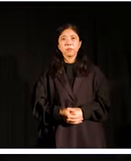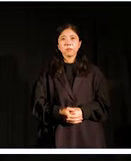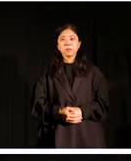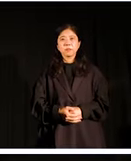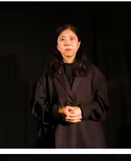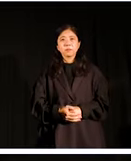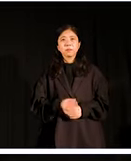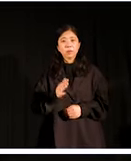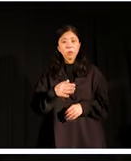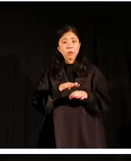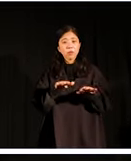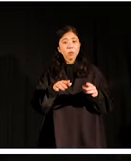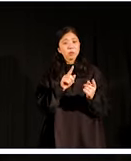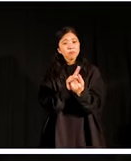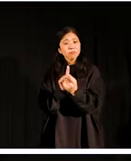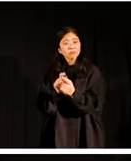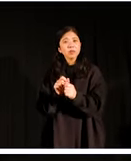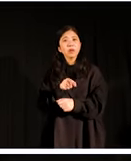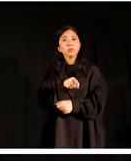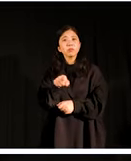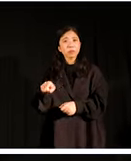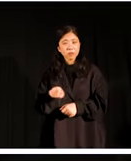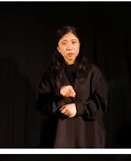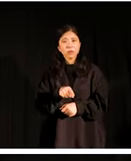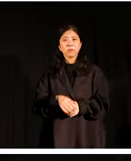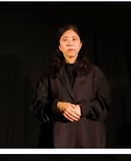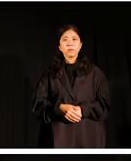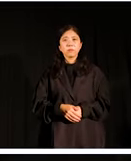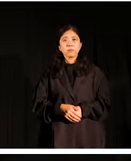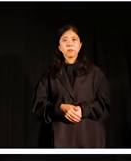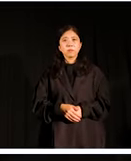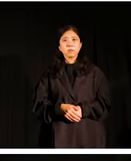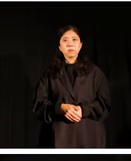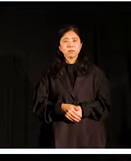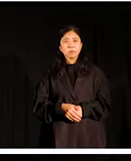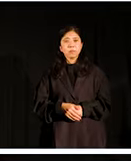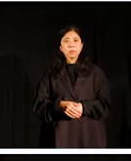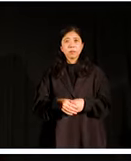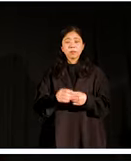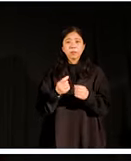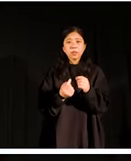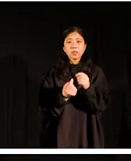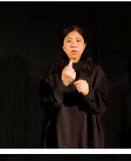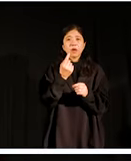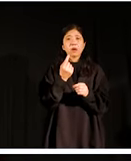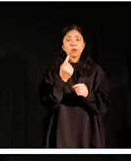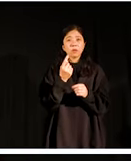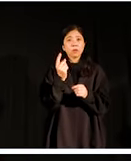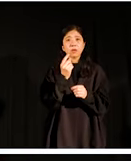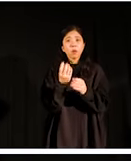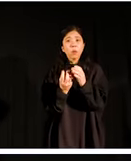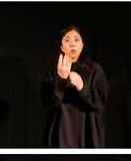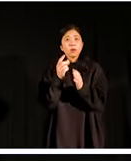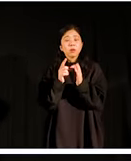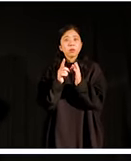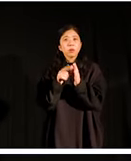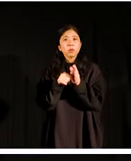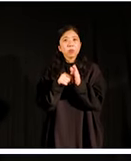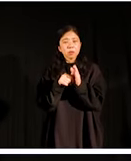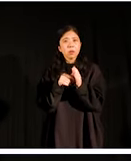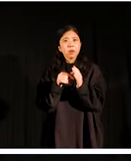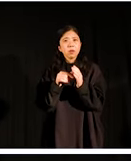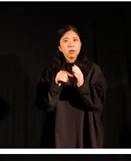接していますとですねやっぱりそういう子供たちであってもあのきっかけとかとっかかりがあったら非常に興味を示し